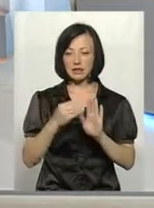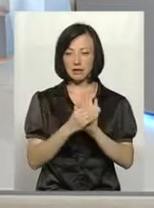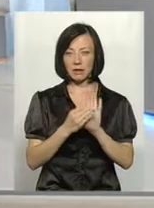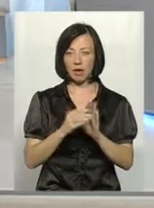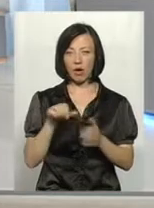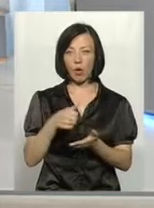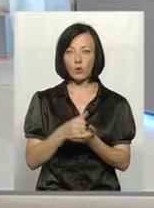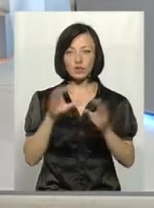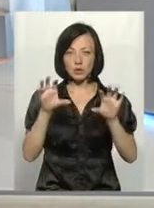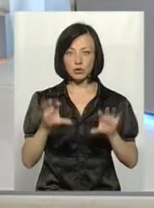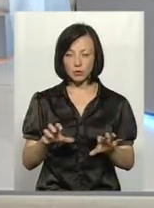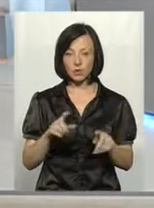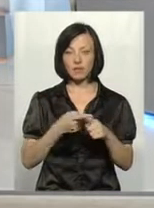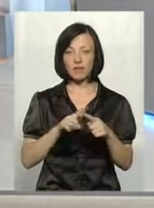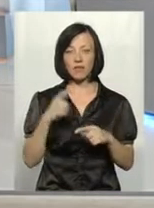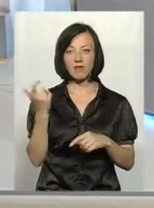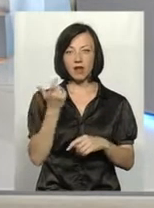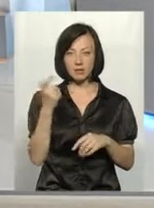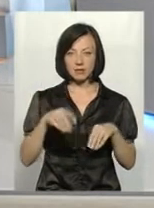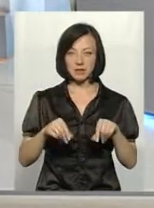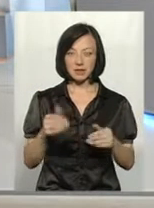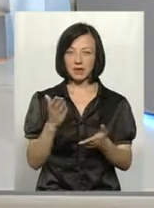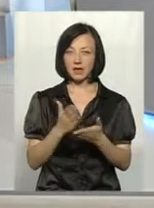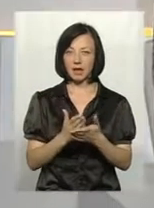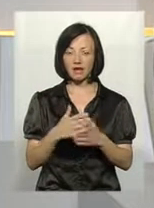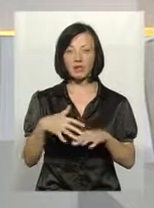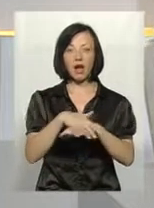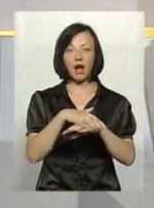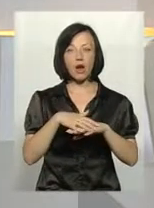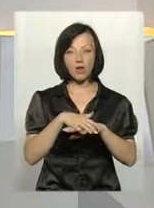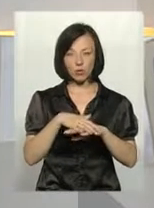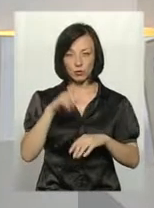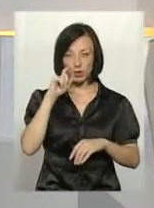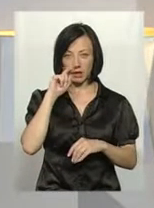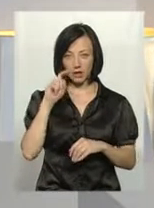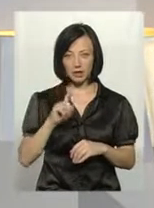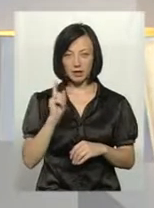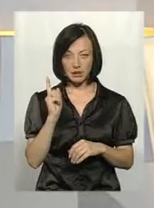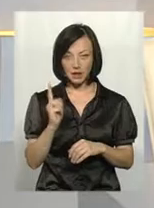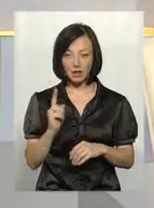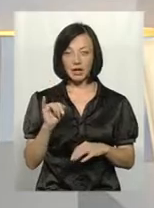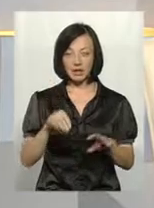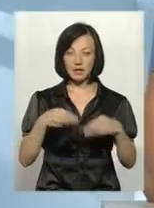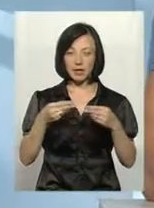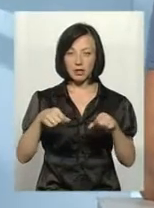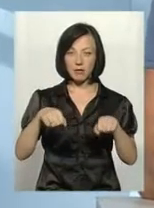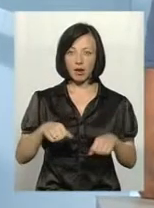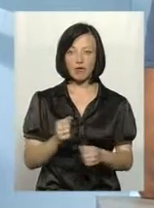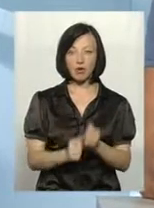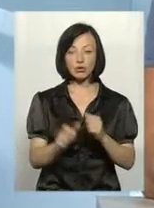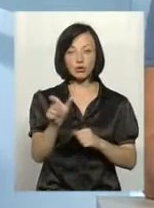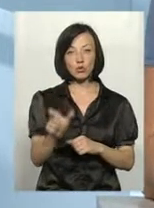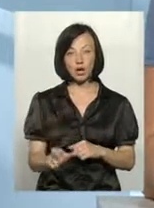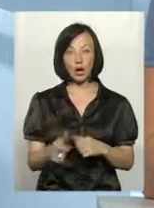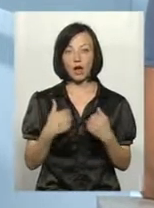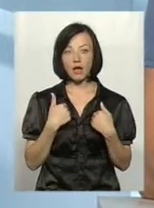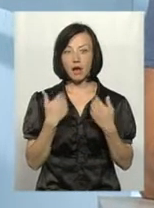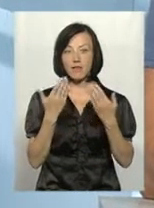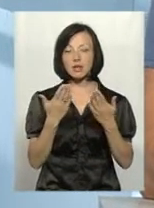що власником землі, по-перше, є громадяни України, народ України, і дає право кожній людині. А я